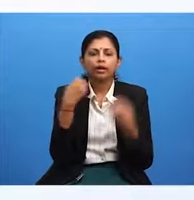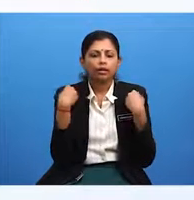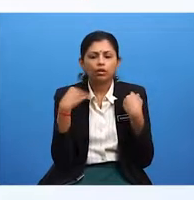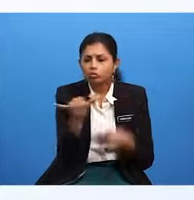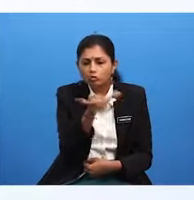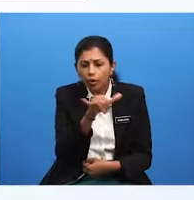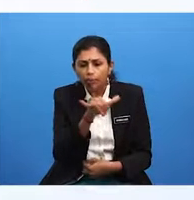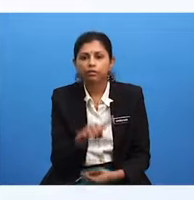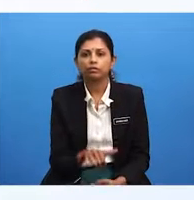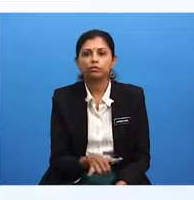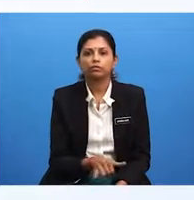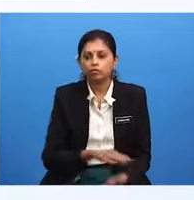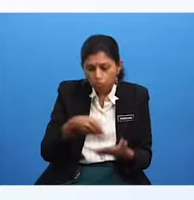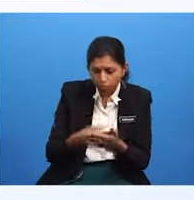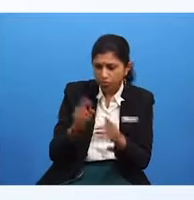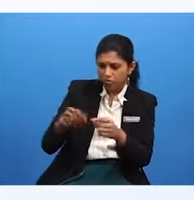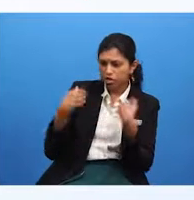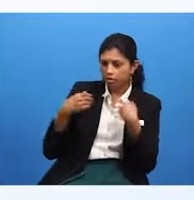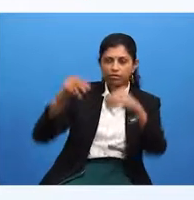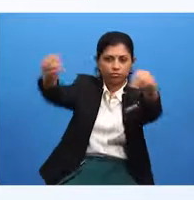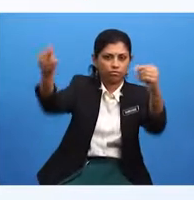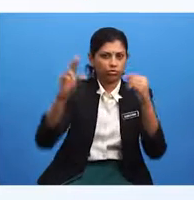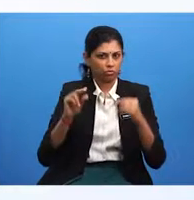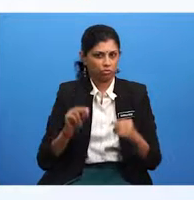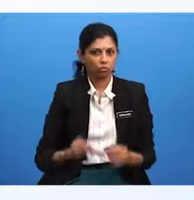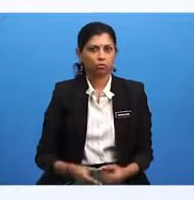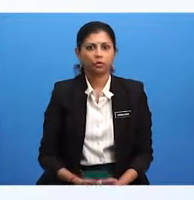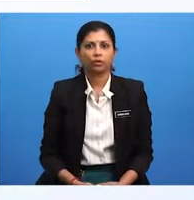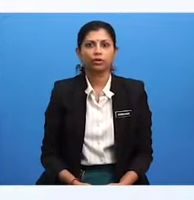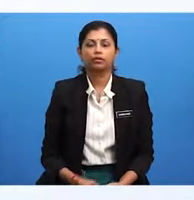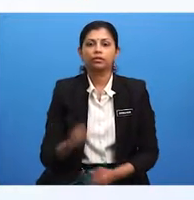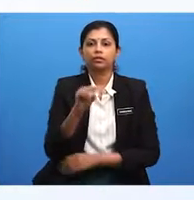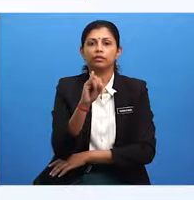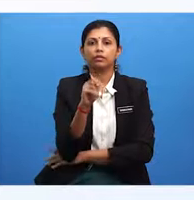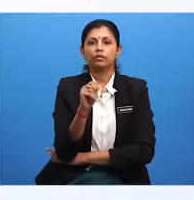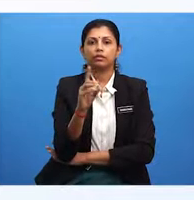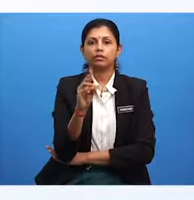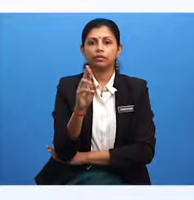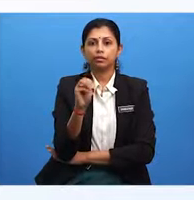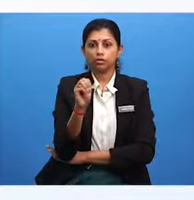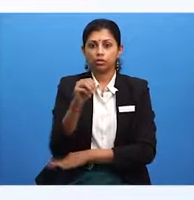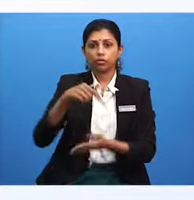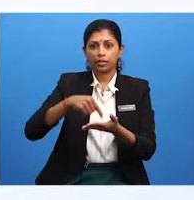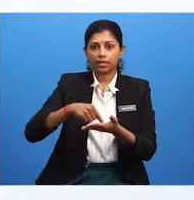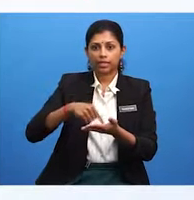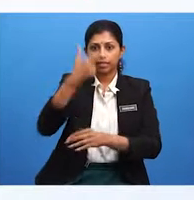mengalami semua gejala yang disebutkan ini. Sindrom pra-haid disebabkan